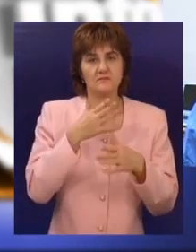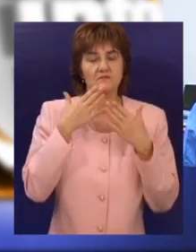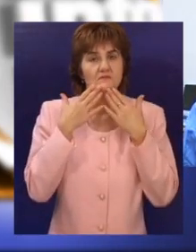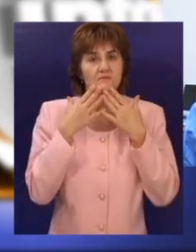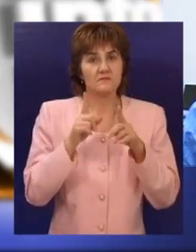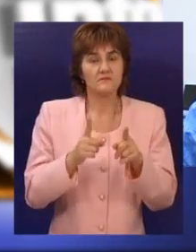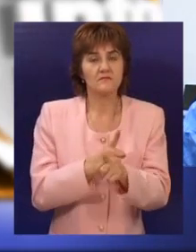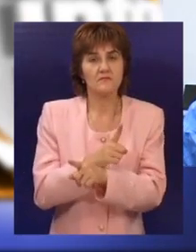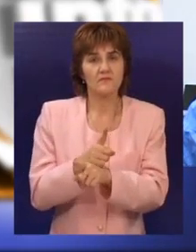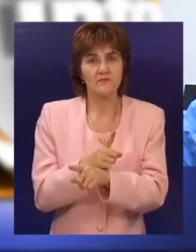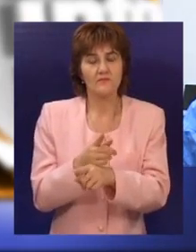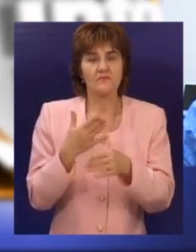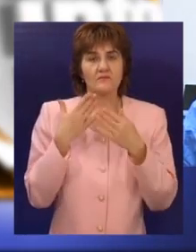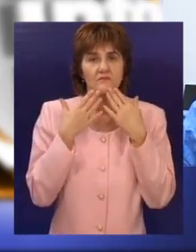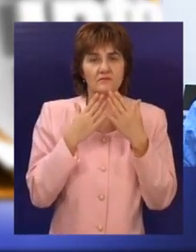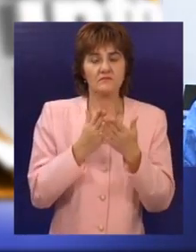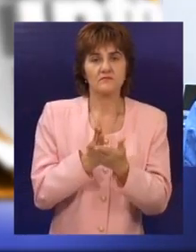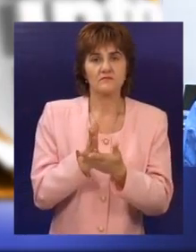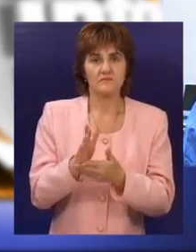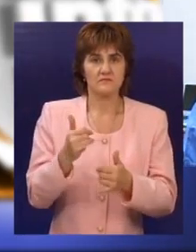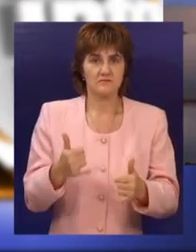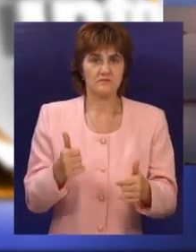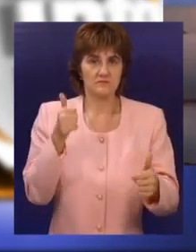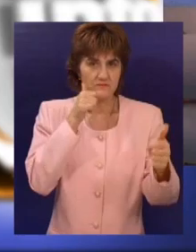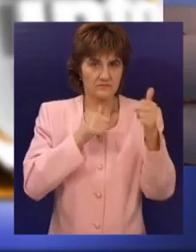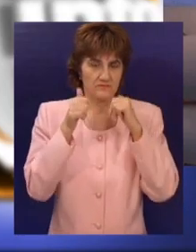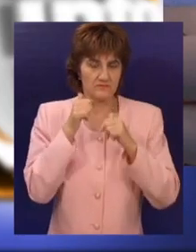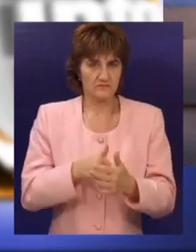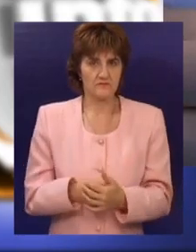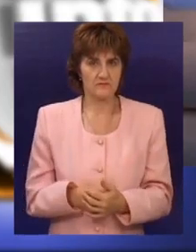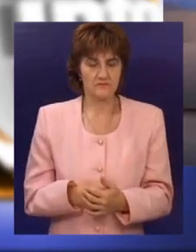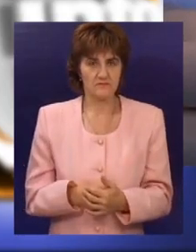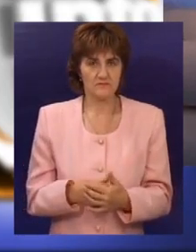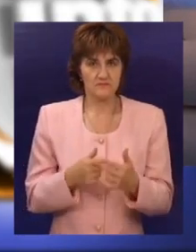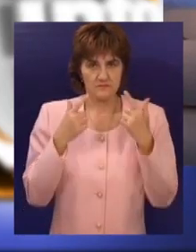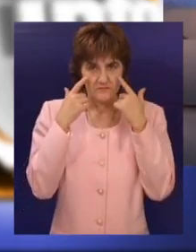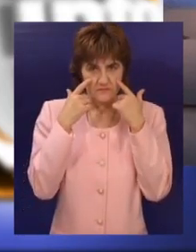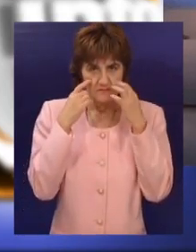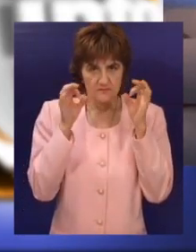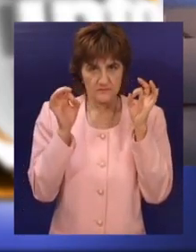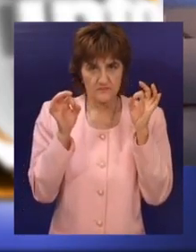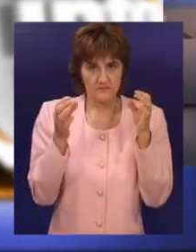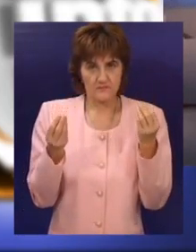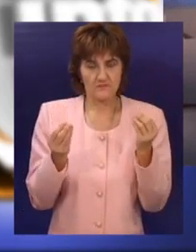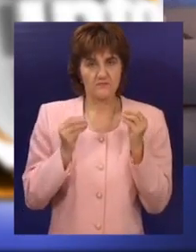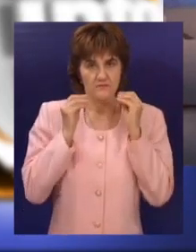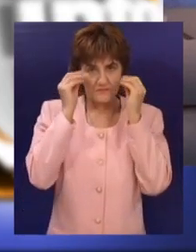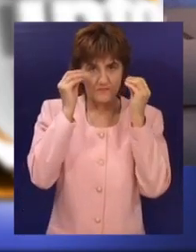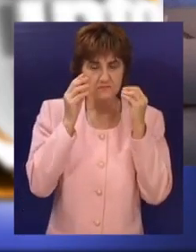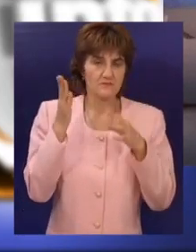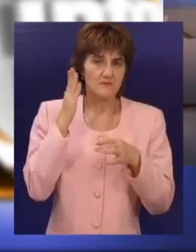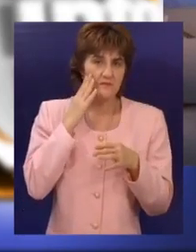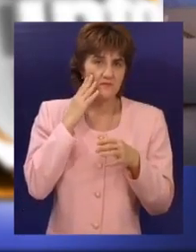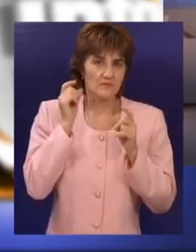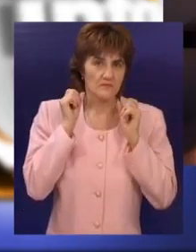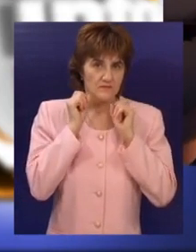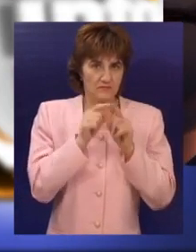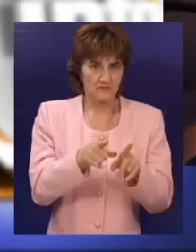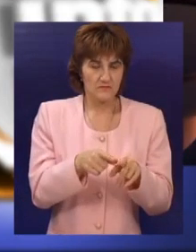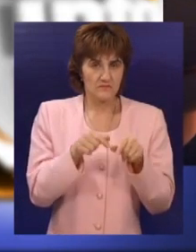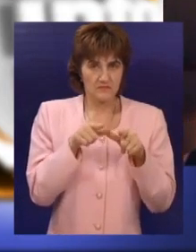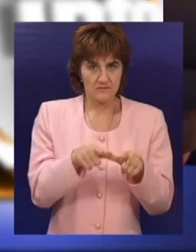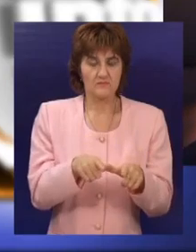da za veoma kratko vreme realizujemo danas ovu operaciju. Sočiva koja su dopremljena iz Amerike putem najveće svetske kuće